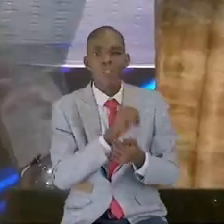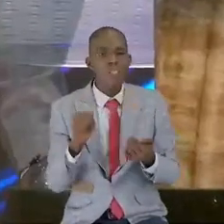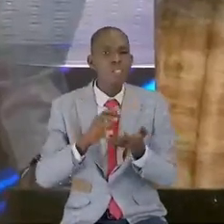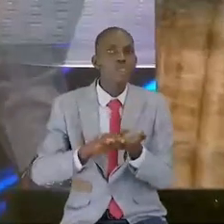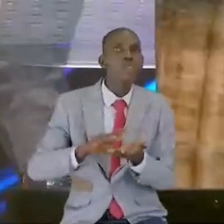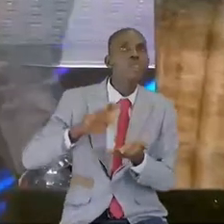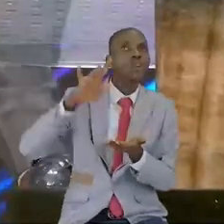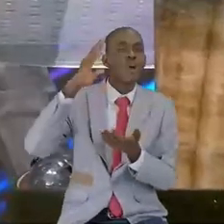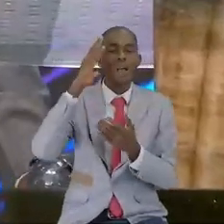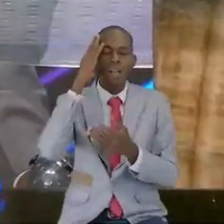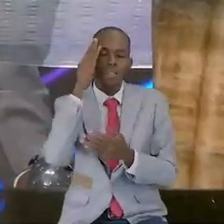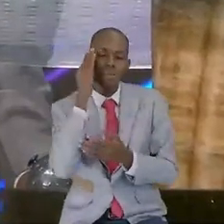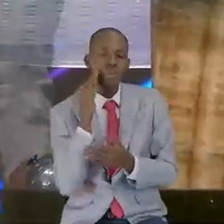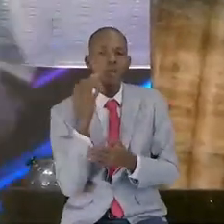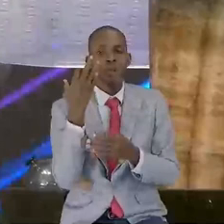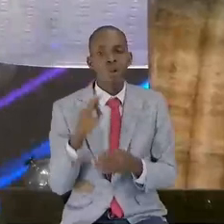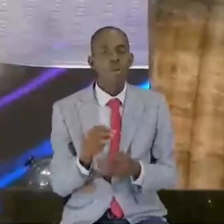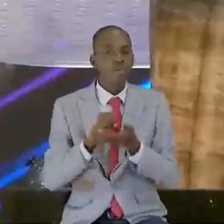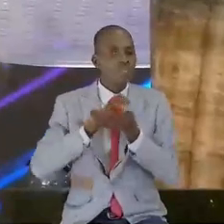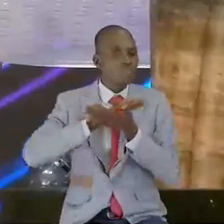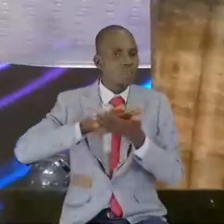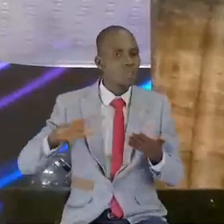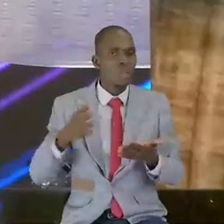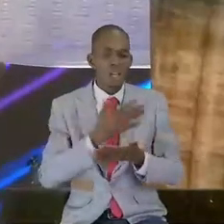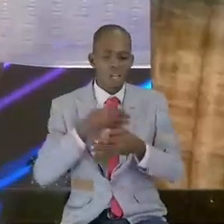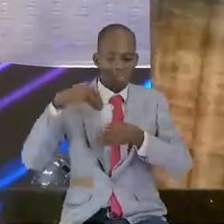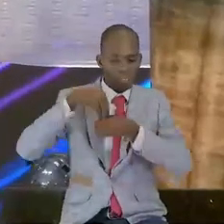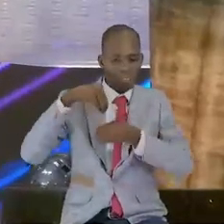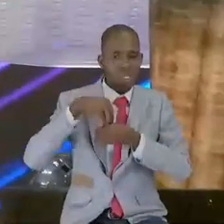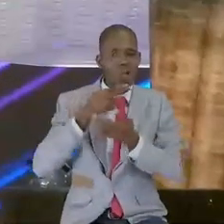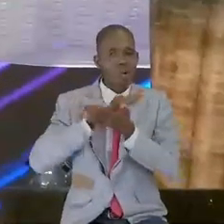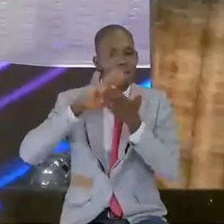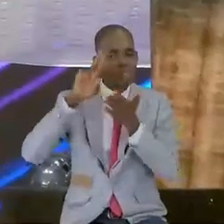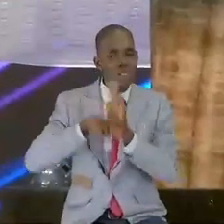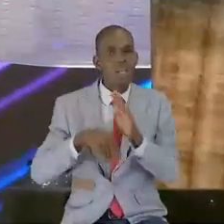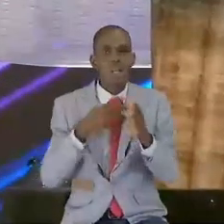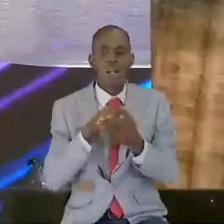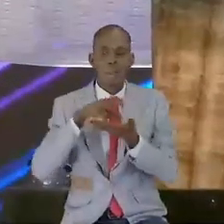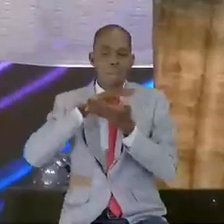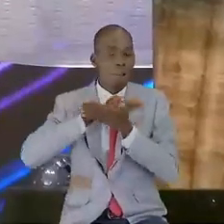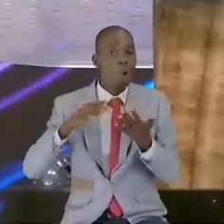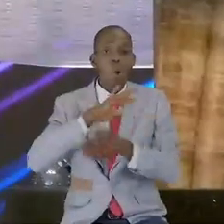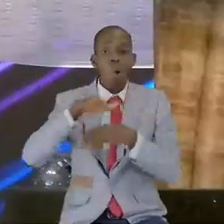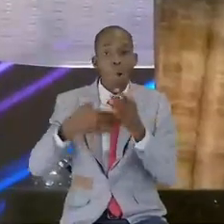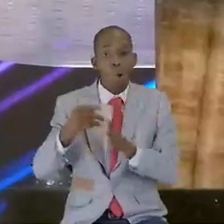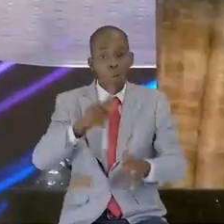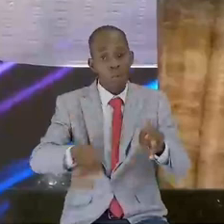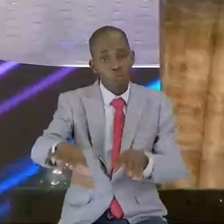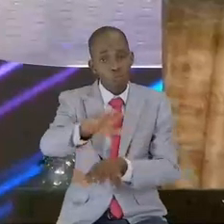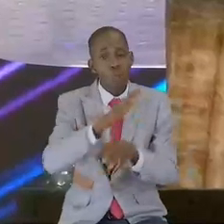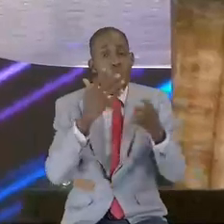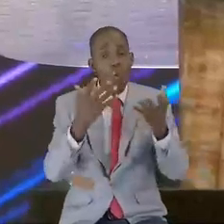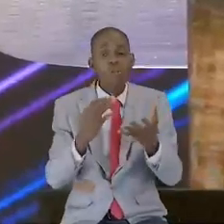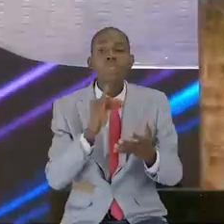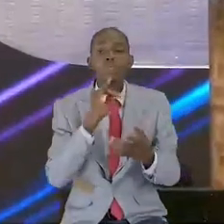une expérience glorieuse de la sanctification ou bien une sainteté intérieure, une pureté intérieure. Tout ce qu'ils veulent, c'est